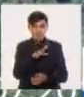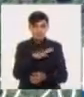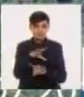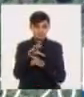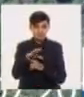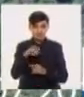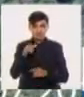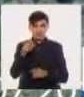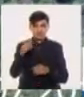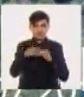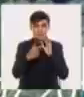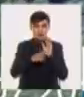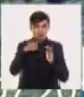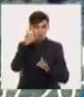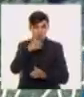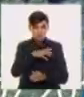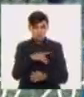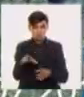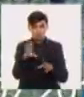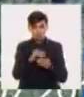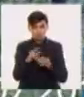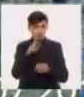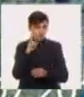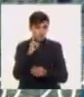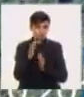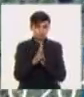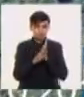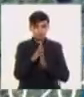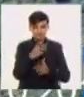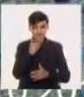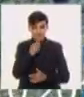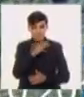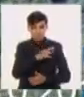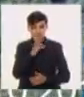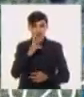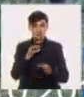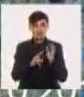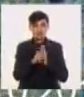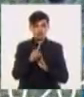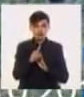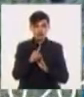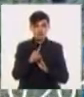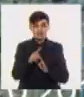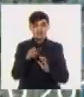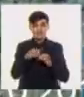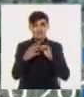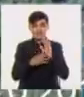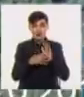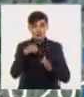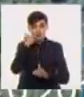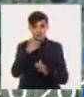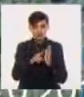хорошо видно, что в 2017 году степь еще совершенно зеленая, начиная с начала 2019